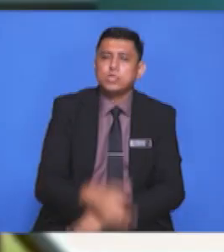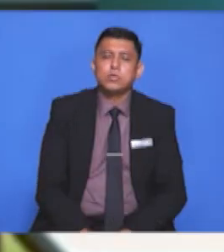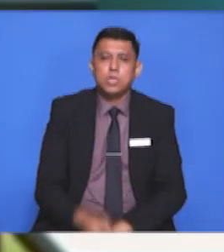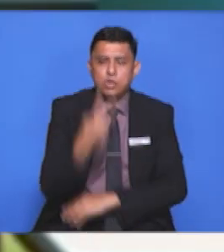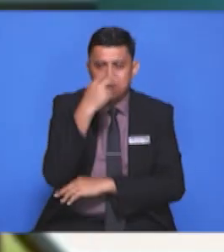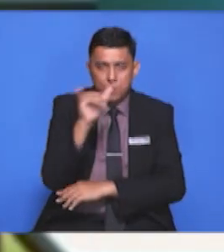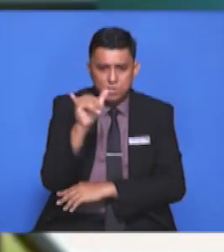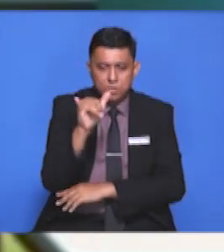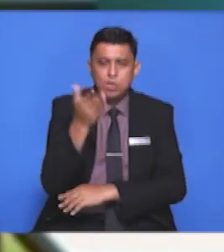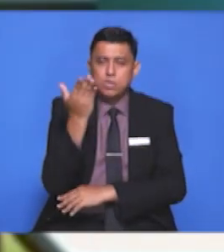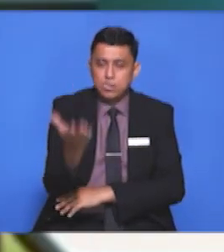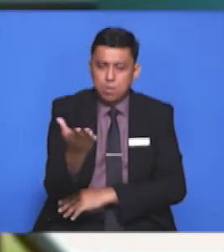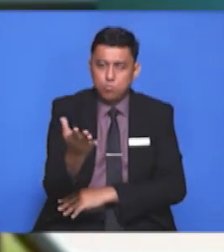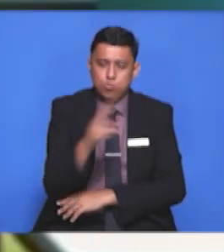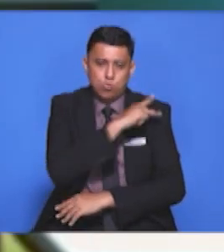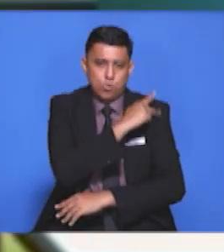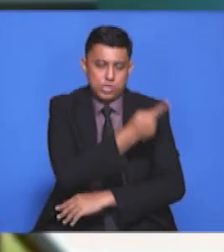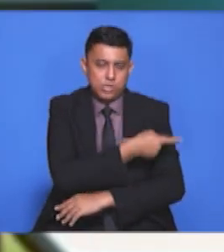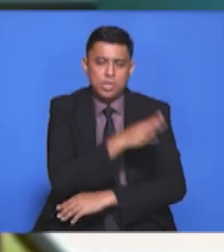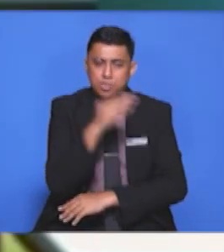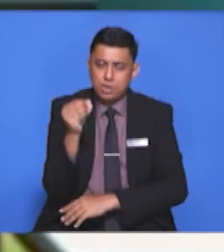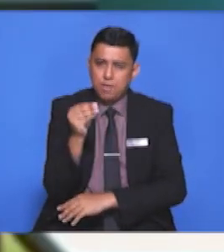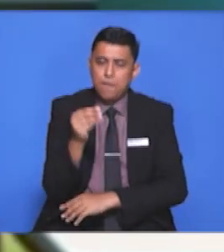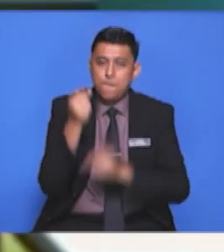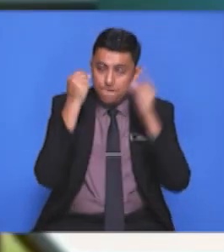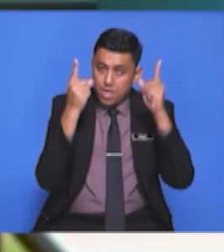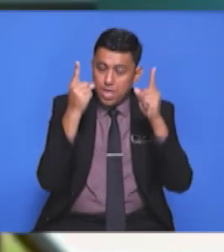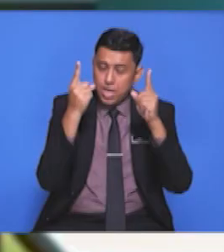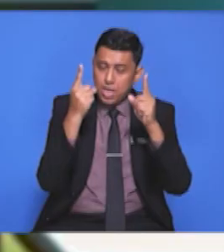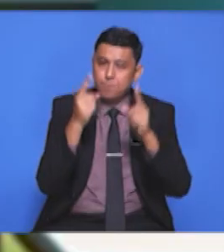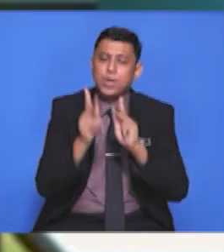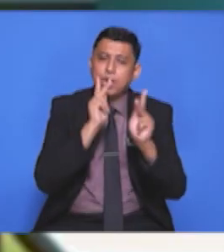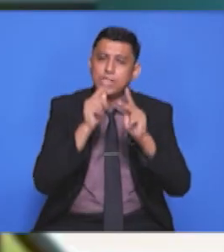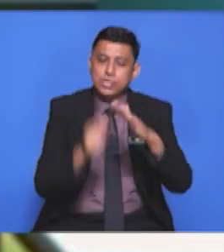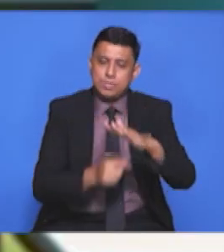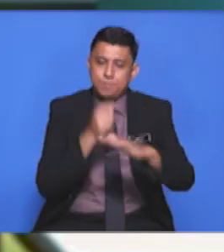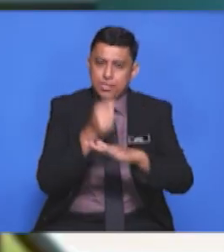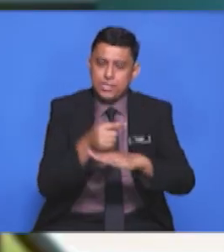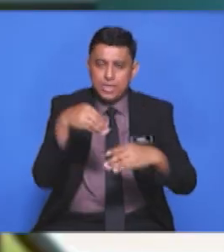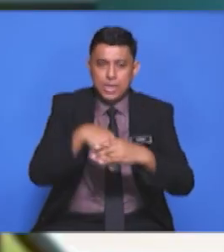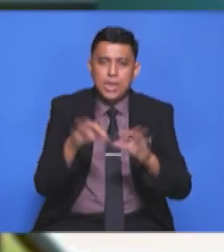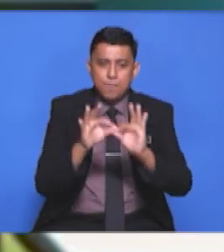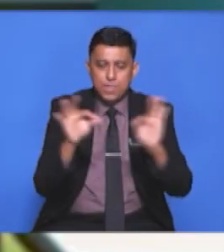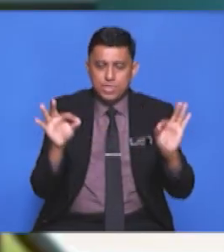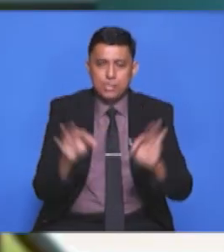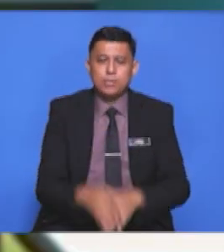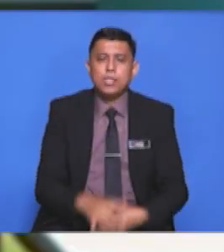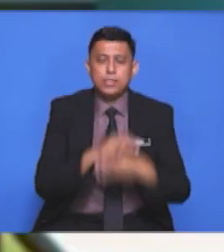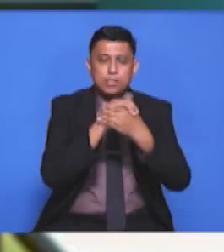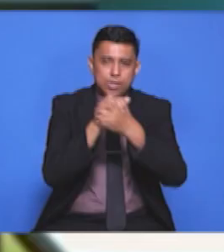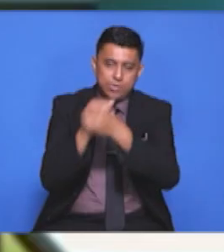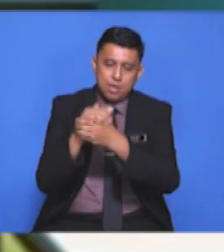nampaknya kamu sudah menguasai dan paham penggunaan kata terbitan dalam ayat tahniah murid-murid